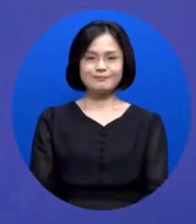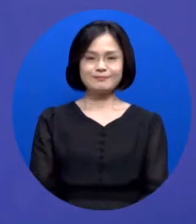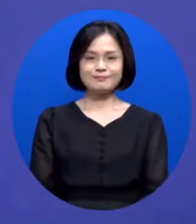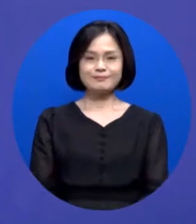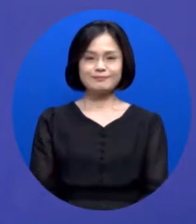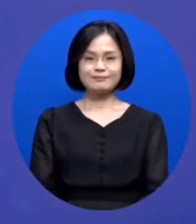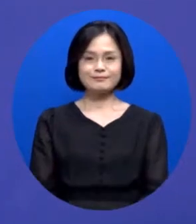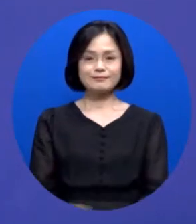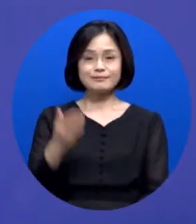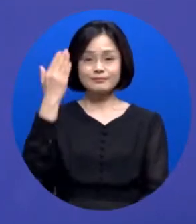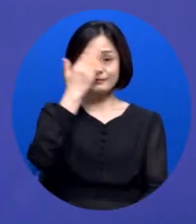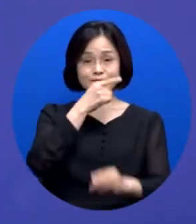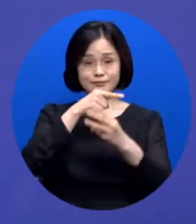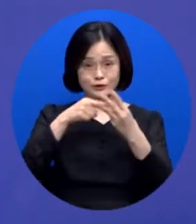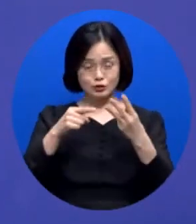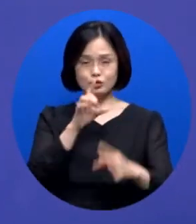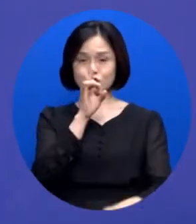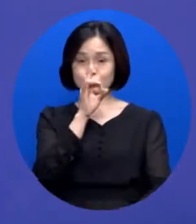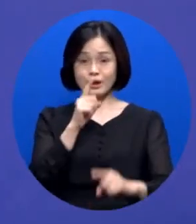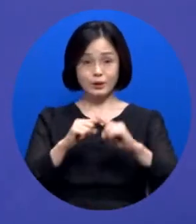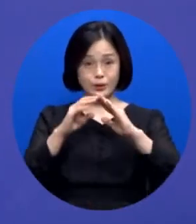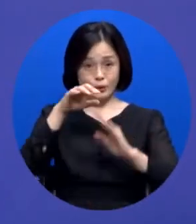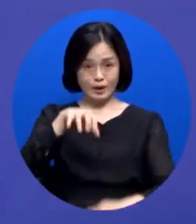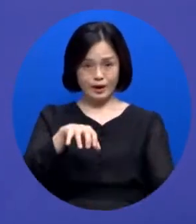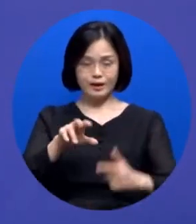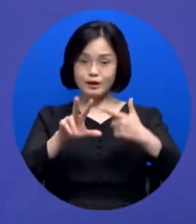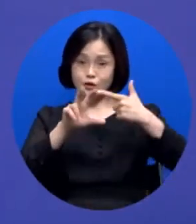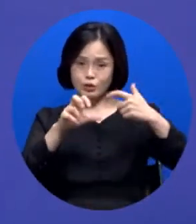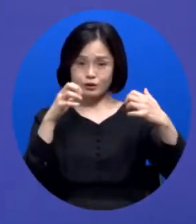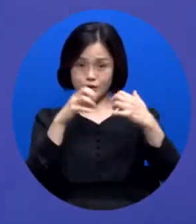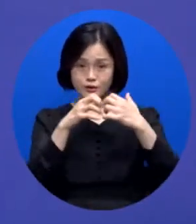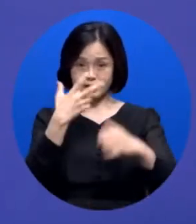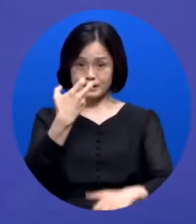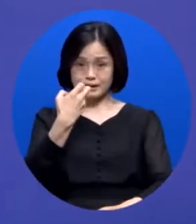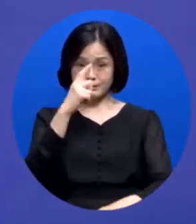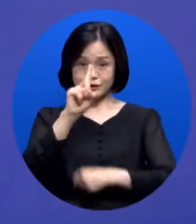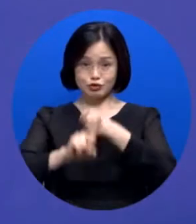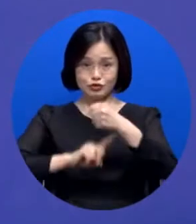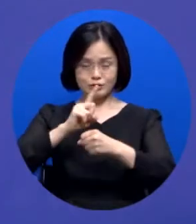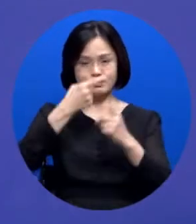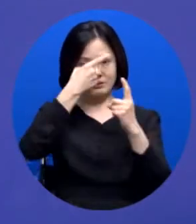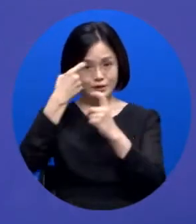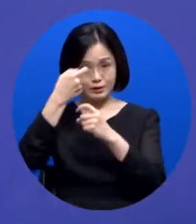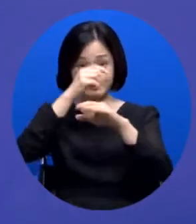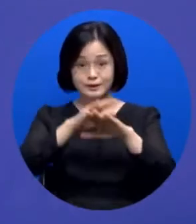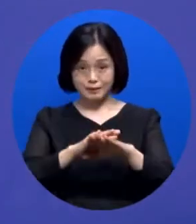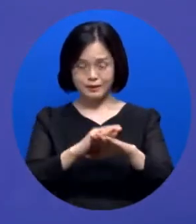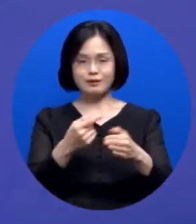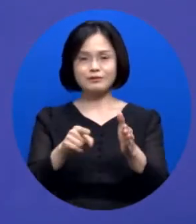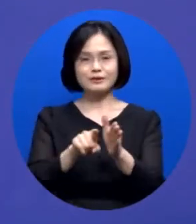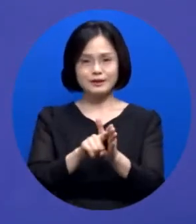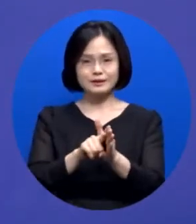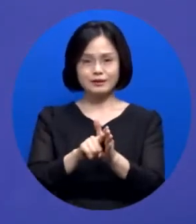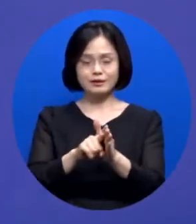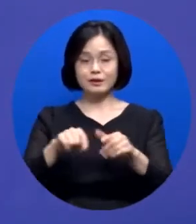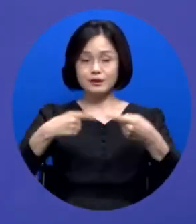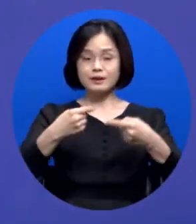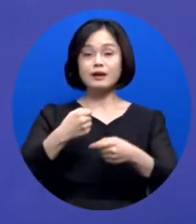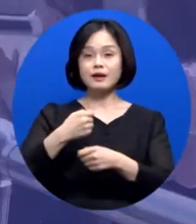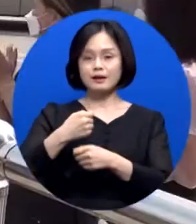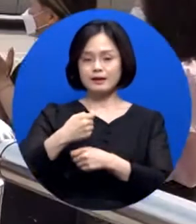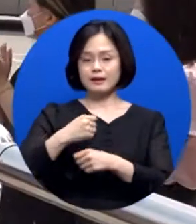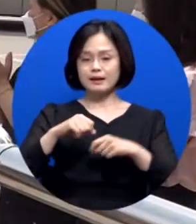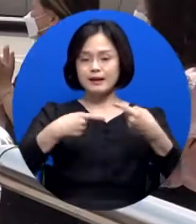청주 중앙 교회가 6257 11주년을 기념해 6.25 참전유공자 초청 감사 축제를 열었습니다